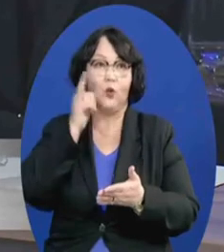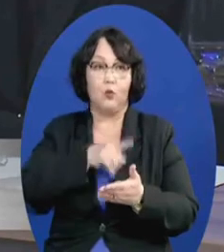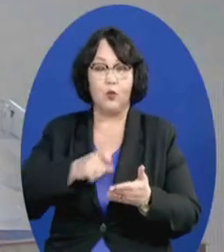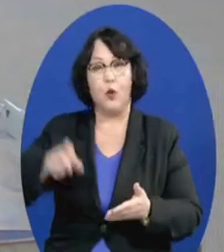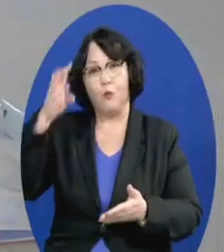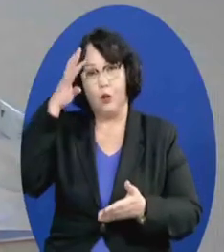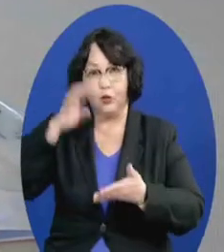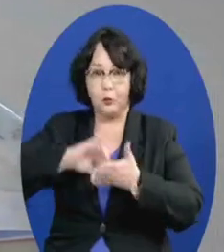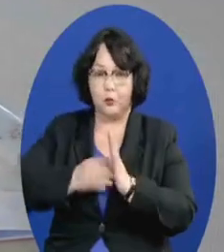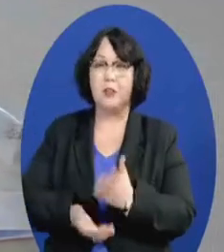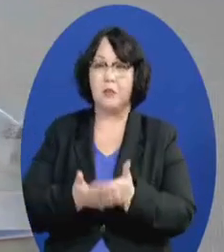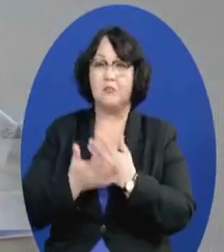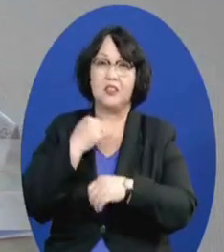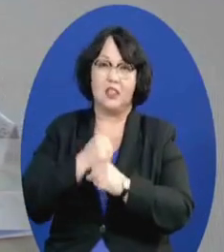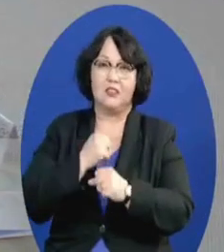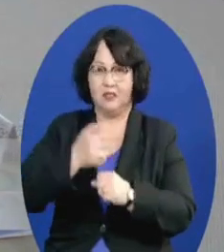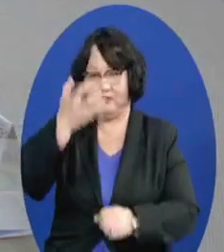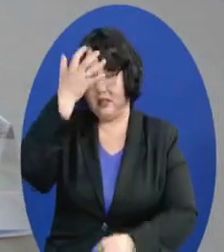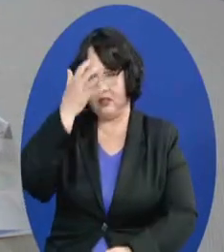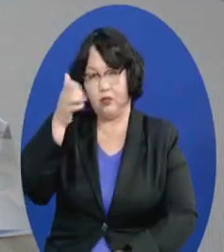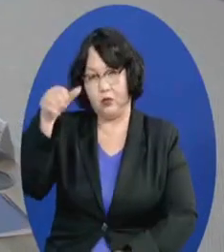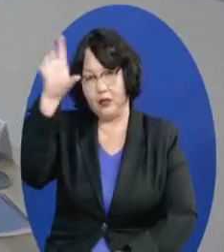хэмжээнд дэмжиж ажиллахаа хэлж байсан юм аа.